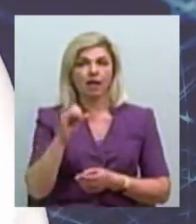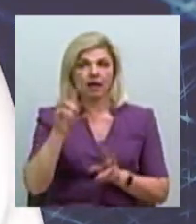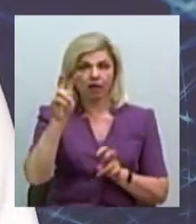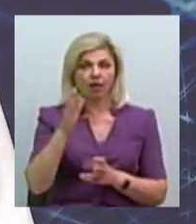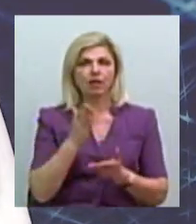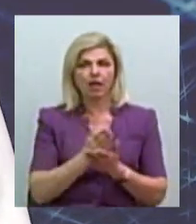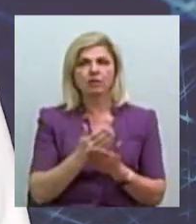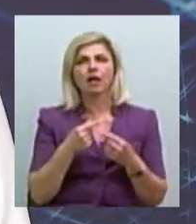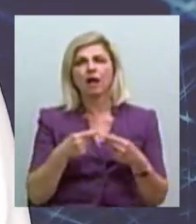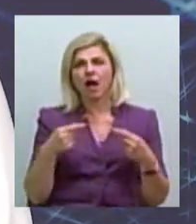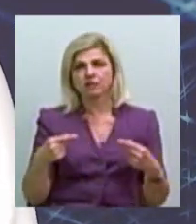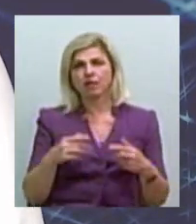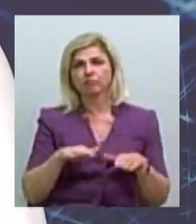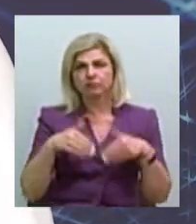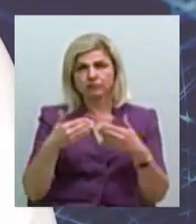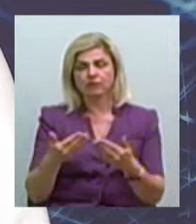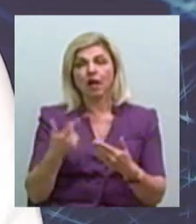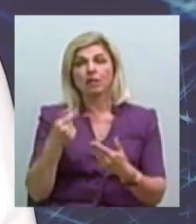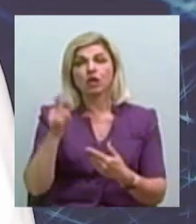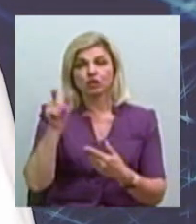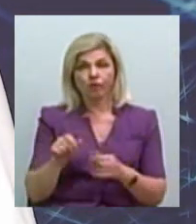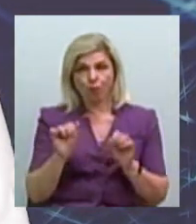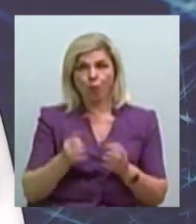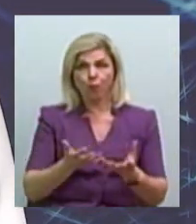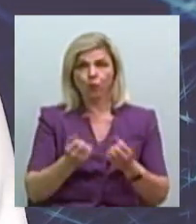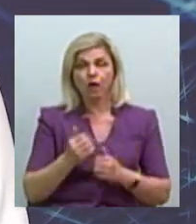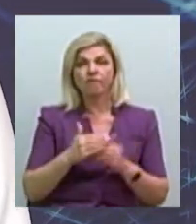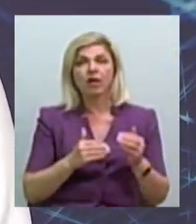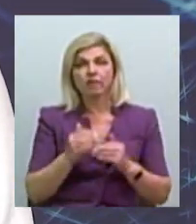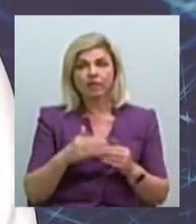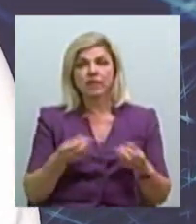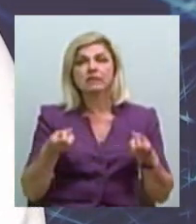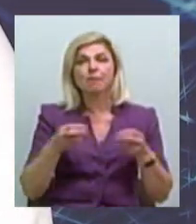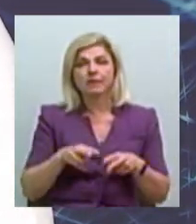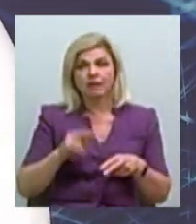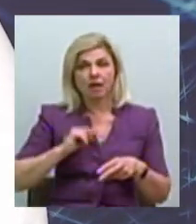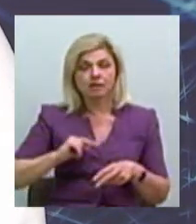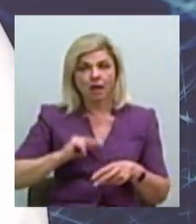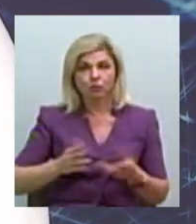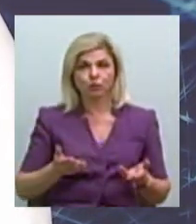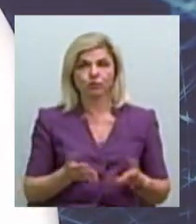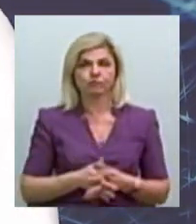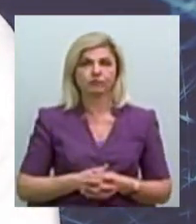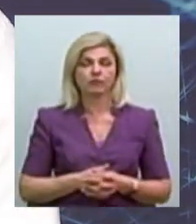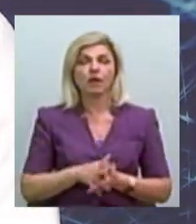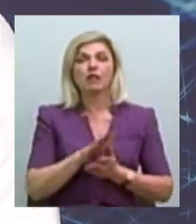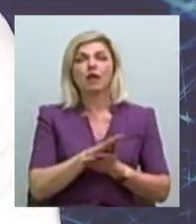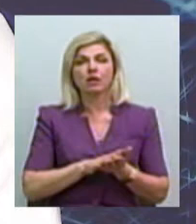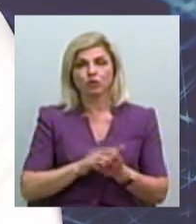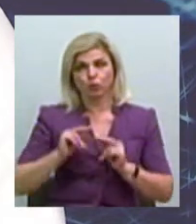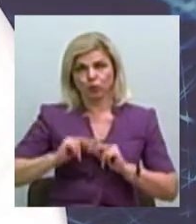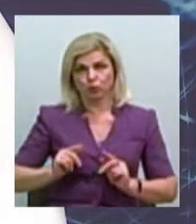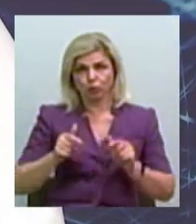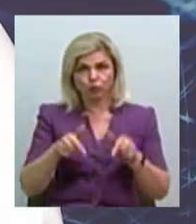площадок, на которых человек может получить квалификацию, специализацию и в дальнейшем